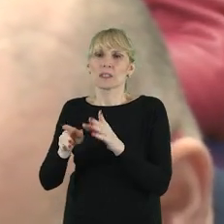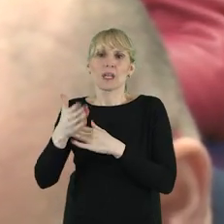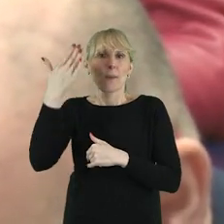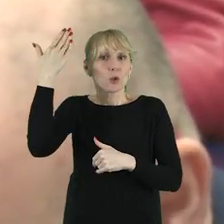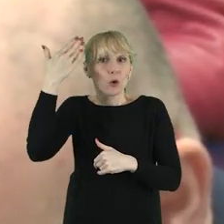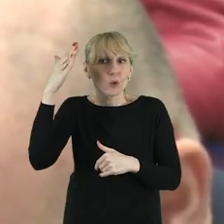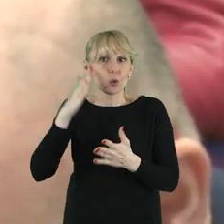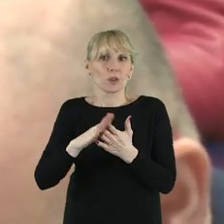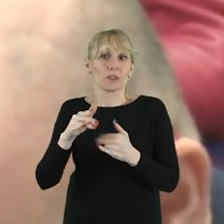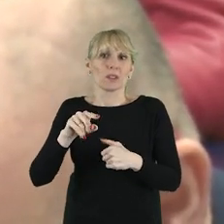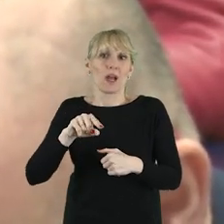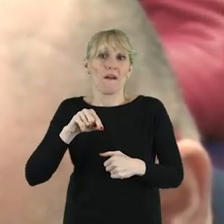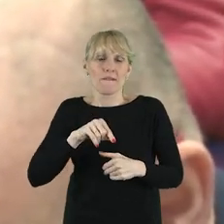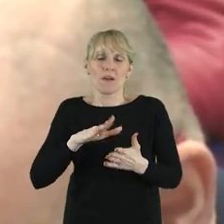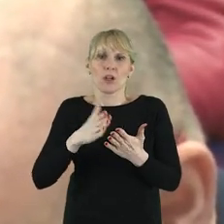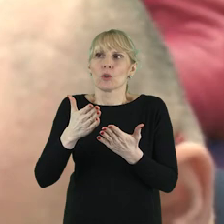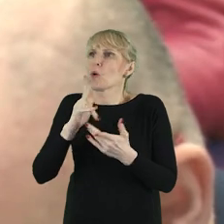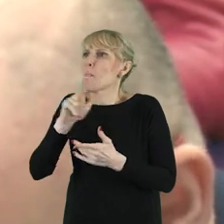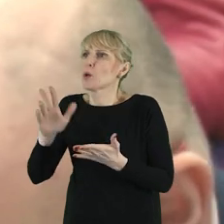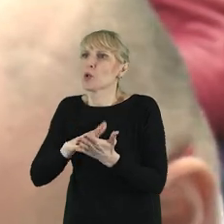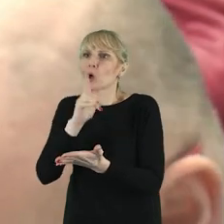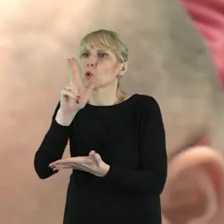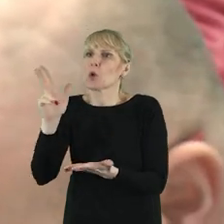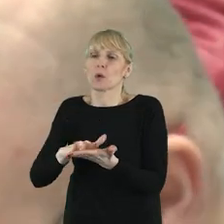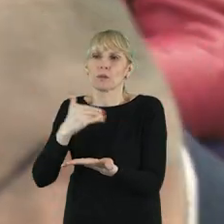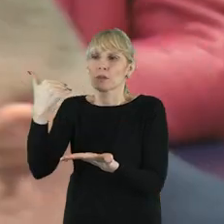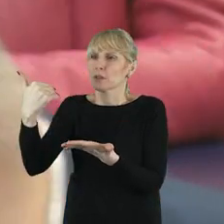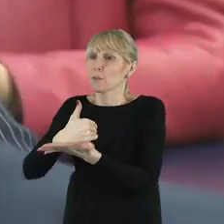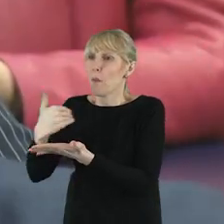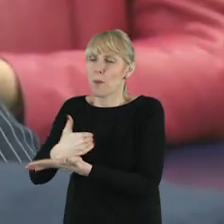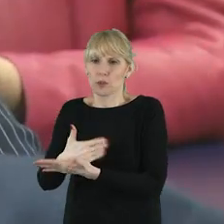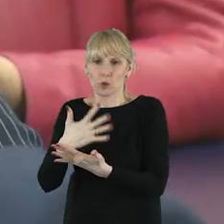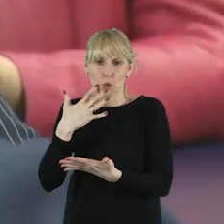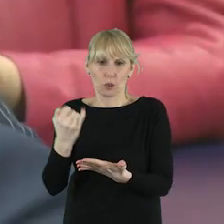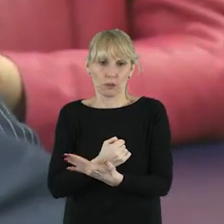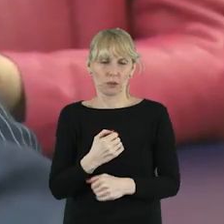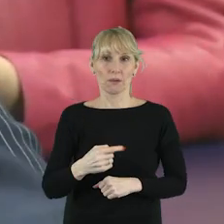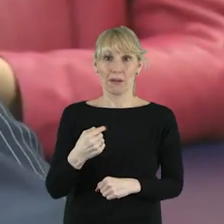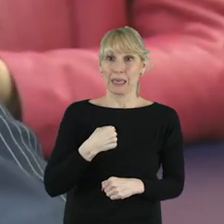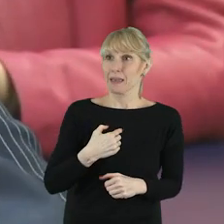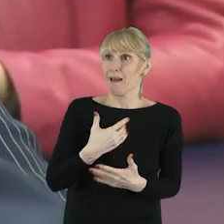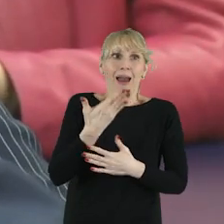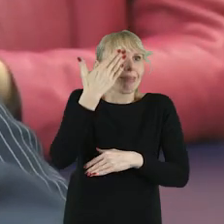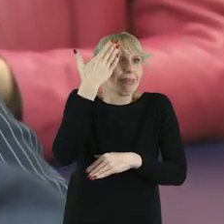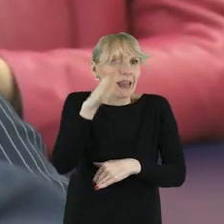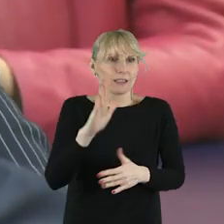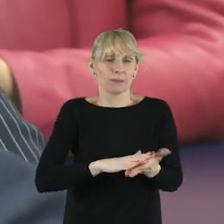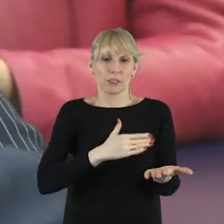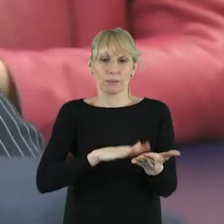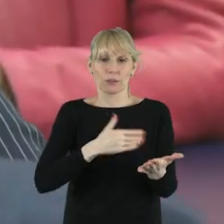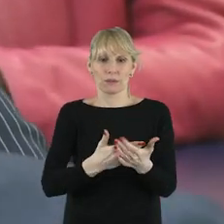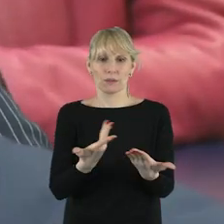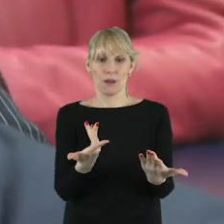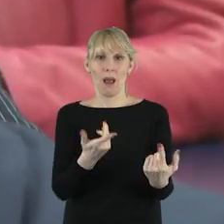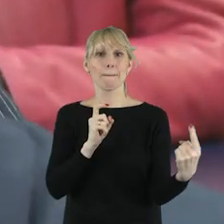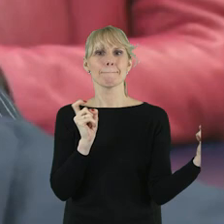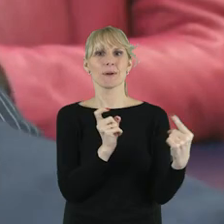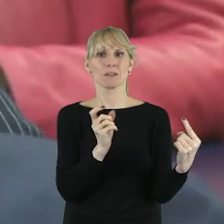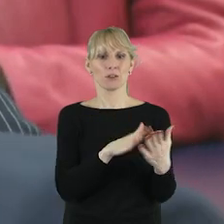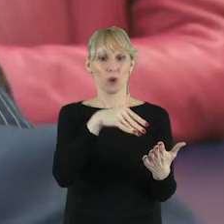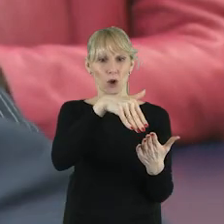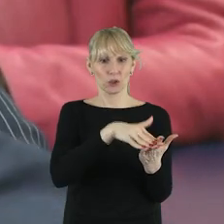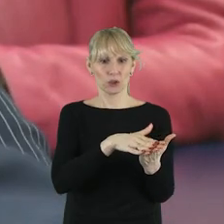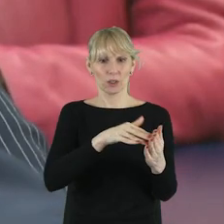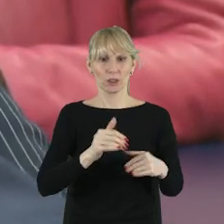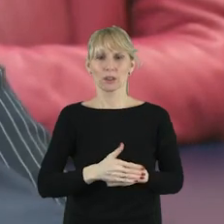w Bełchatowie. Ja nie znam takich przypadków. Najbliżej mamy do Sieradza, więc proszę się nie dziwić, że mieszkańcy są zaniepokojeni